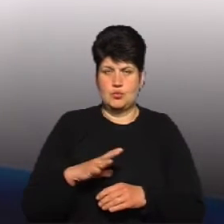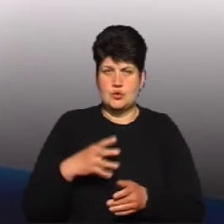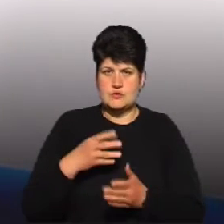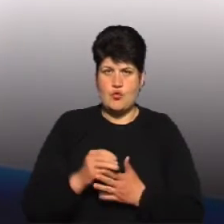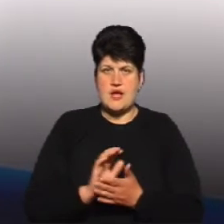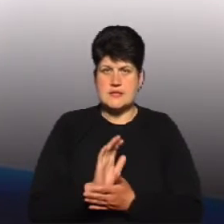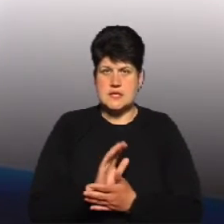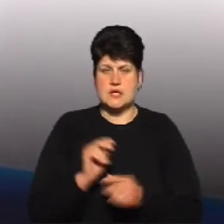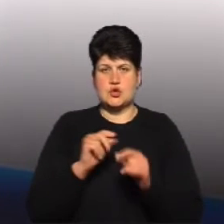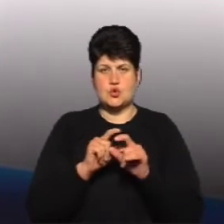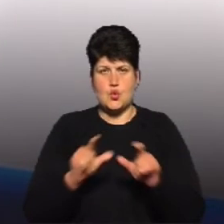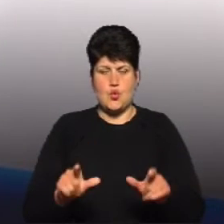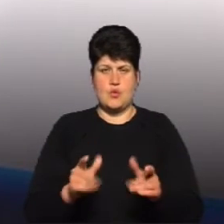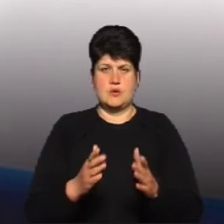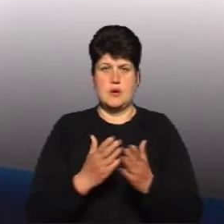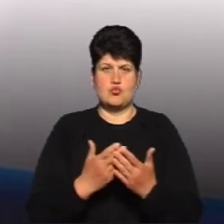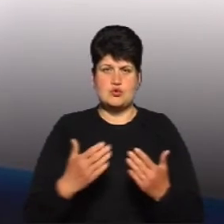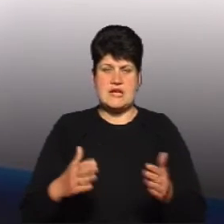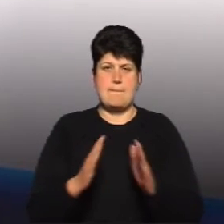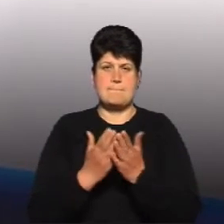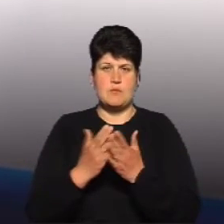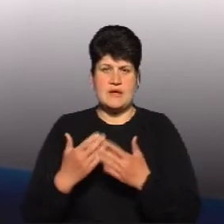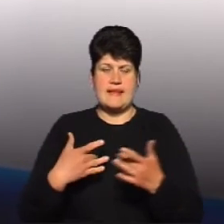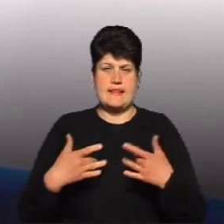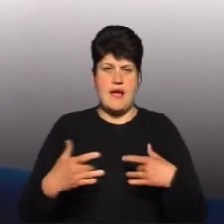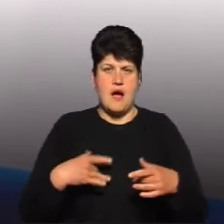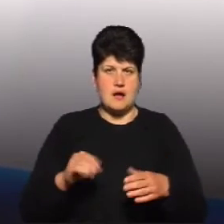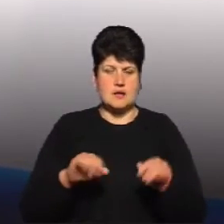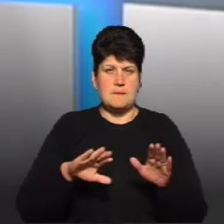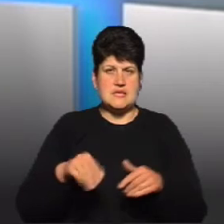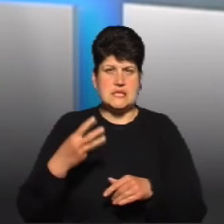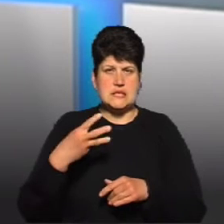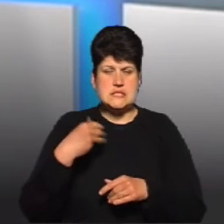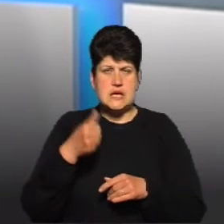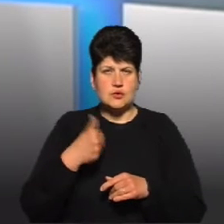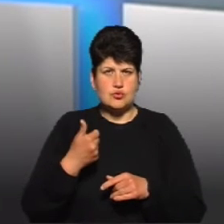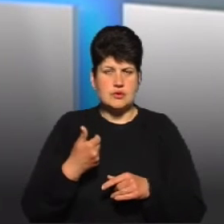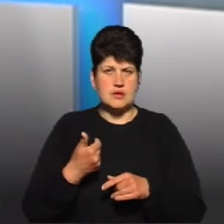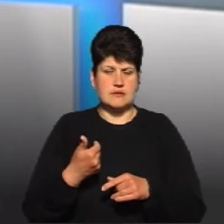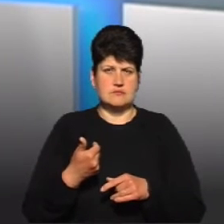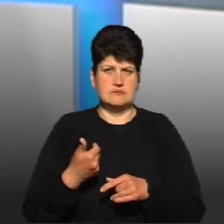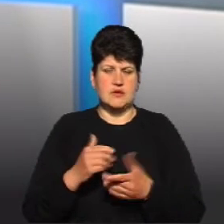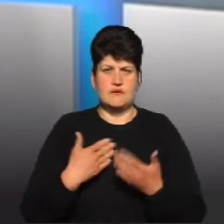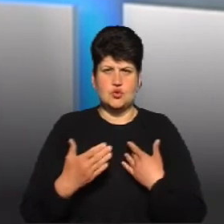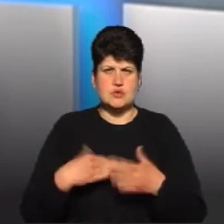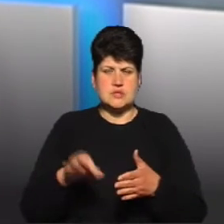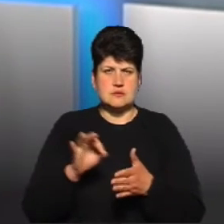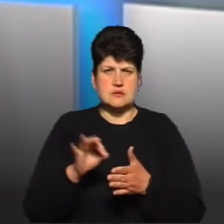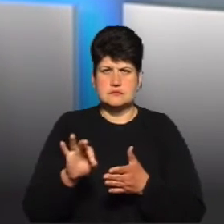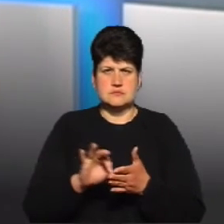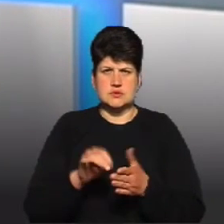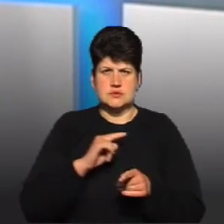музеї, бібліотеки, театри. Вже десь після 30-х років ставлення різко стало репресивним. Чому? В чому причина?